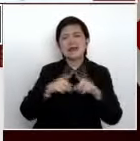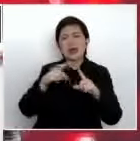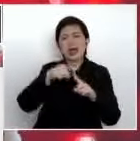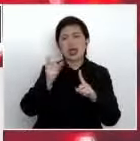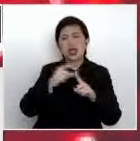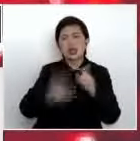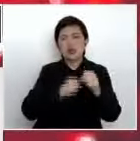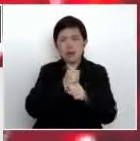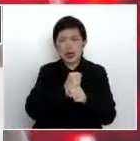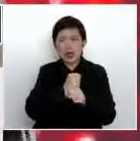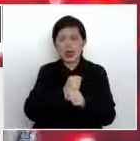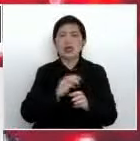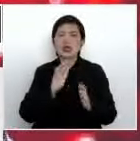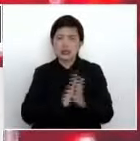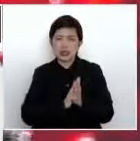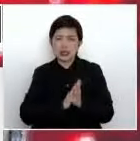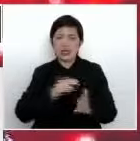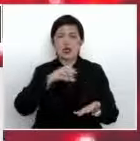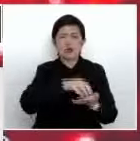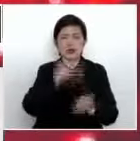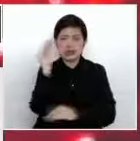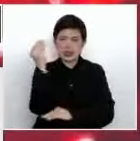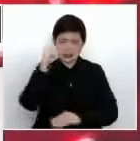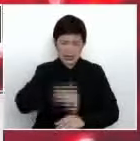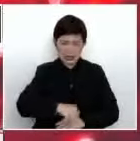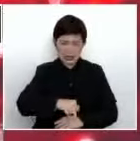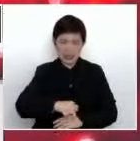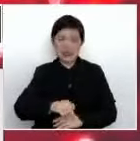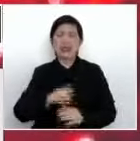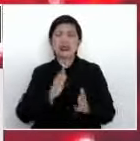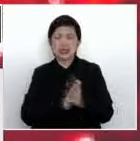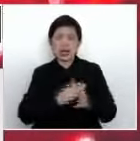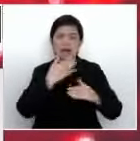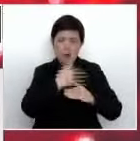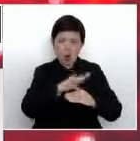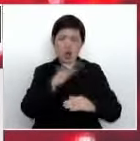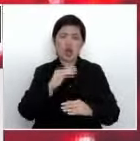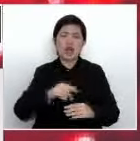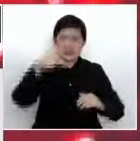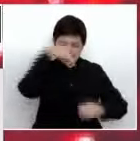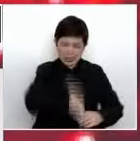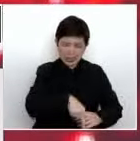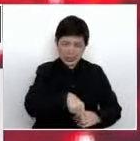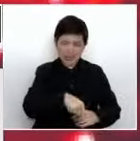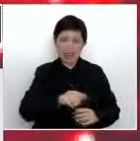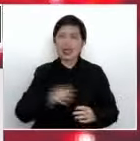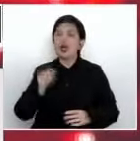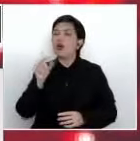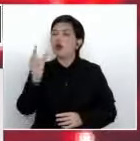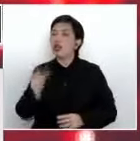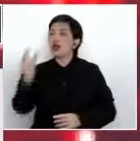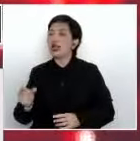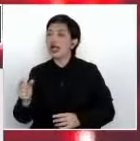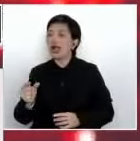di selatan tidak usah ke pusat kerja di selatan ngemall di selatan orang di barat tinggal di Barat kerja di barat ngemallnya di barat tidak usah semua ke